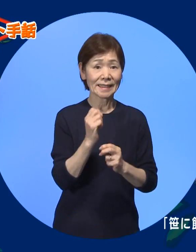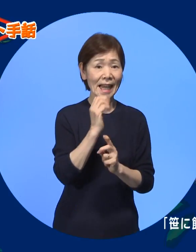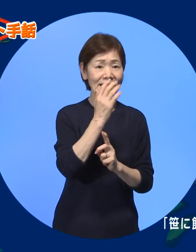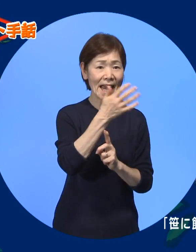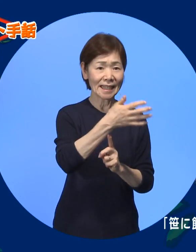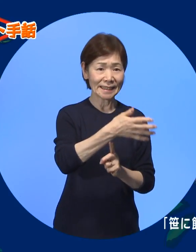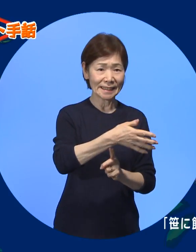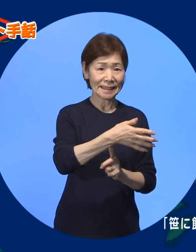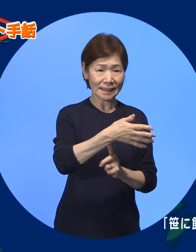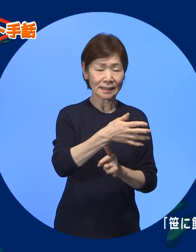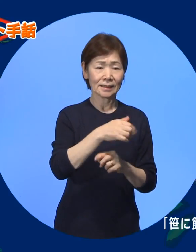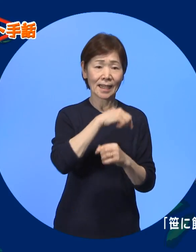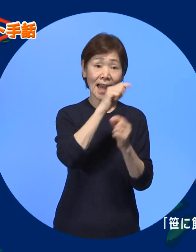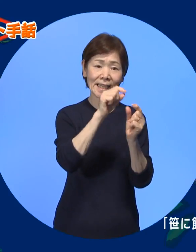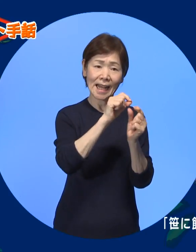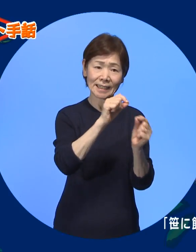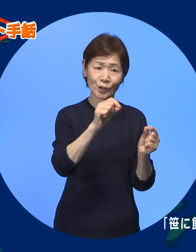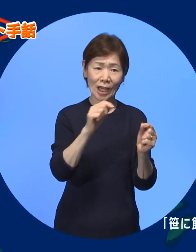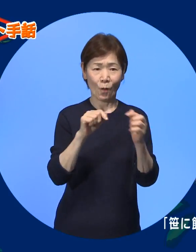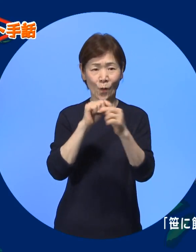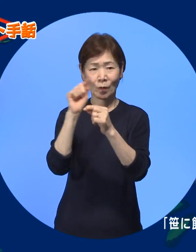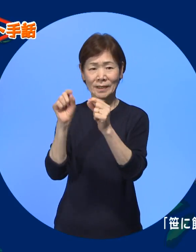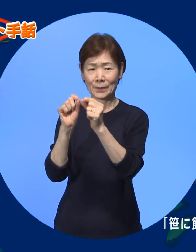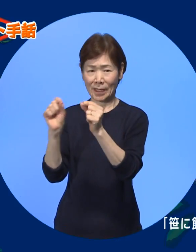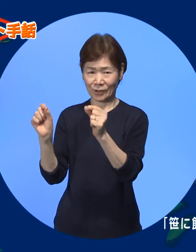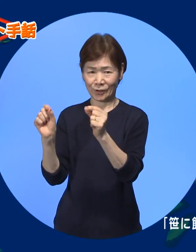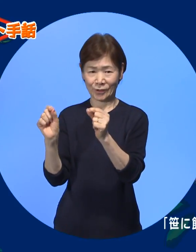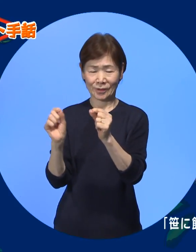笹に飾り付けをします。